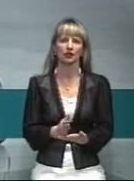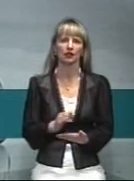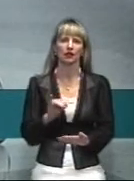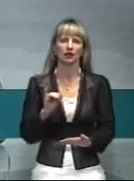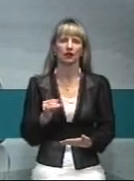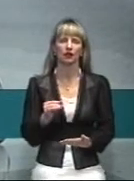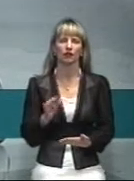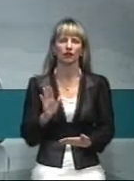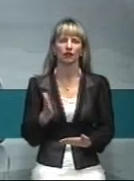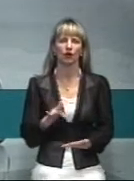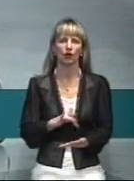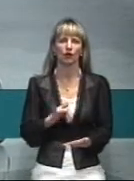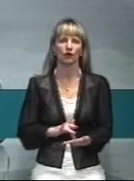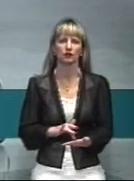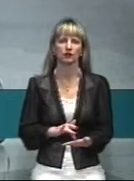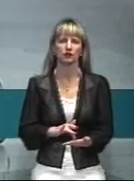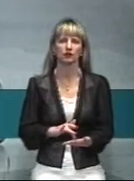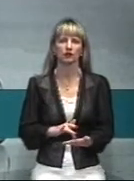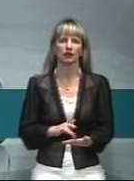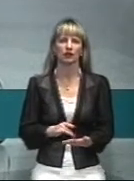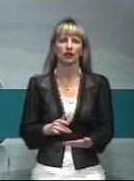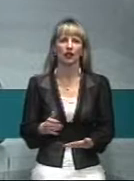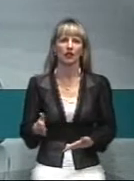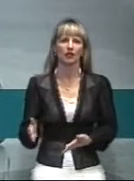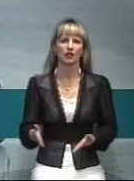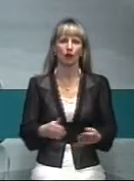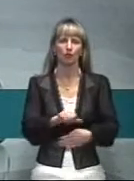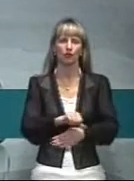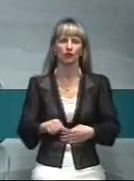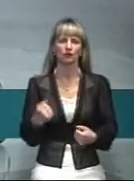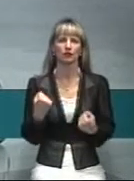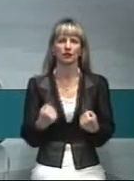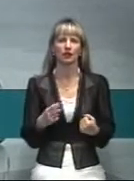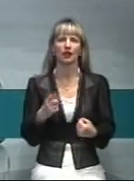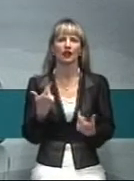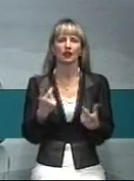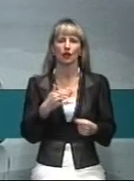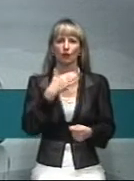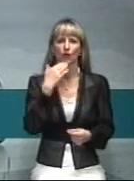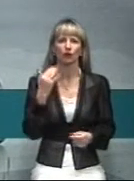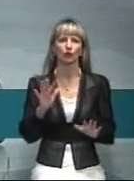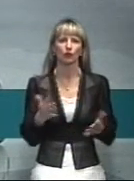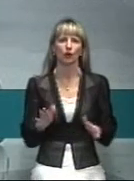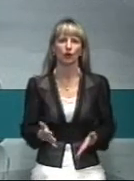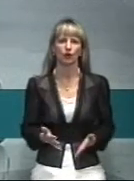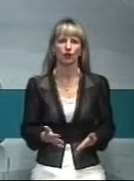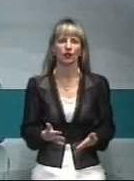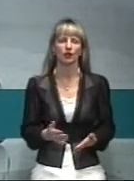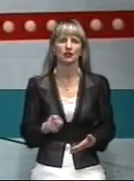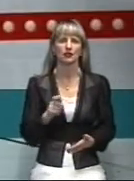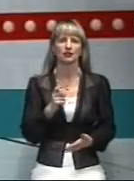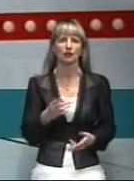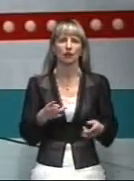самому місці. От, да, славно, звісно, набережна на магістраль, де дуже багато дорожньо-транспортних пригод з